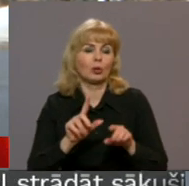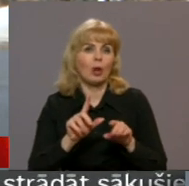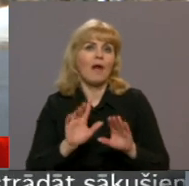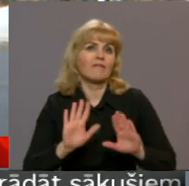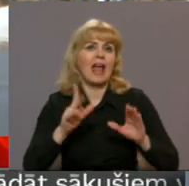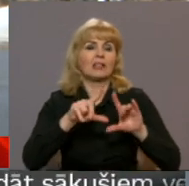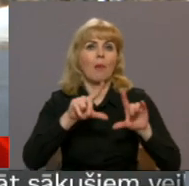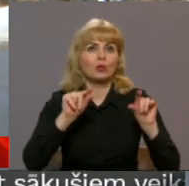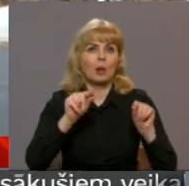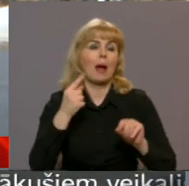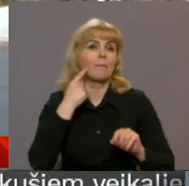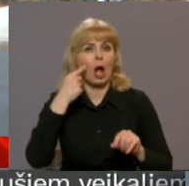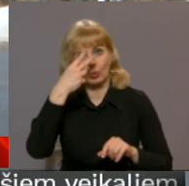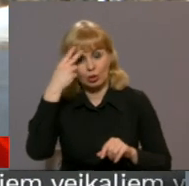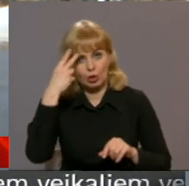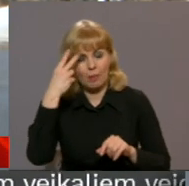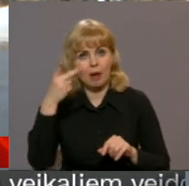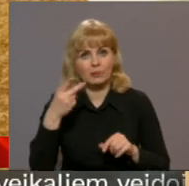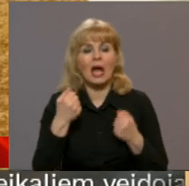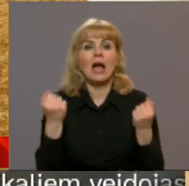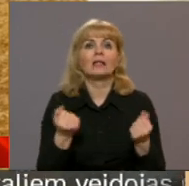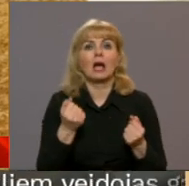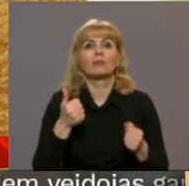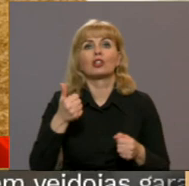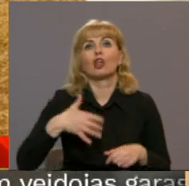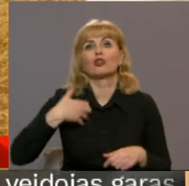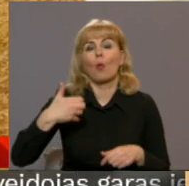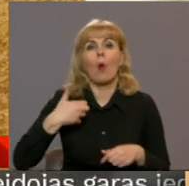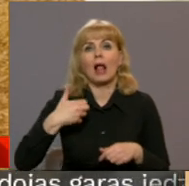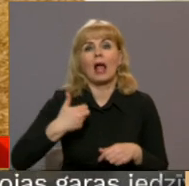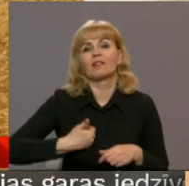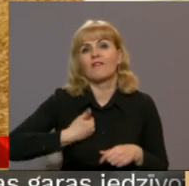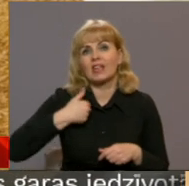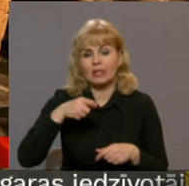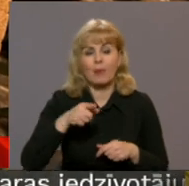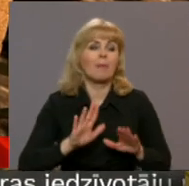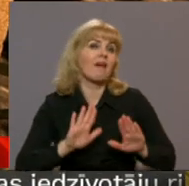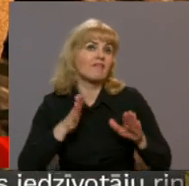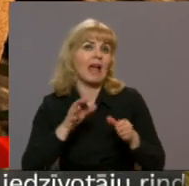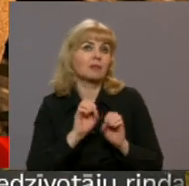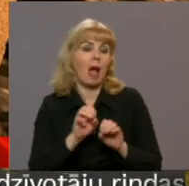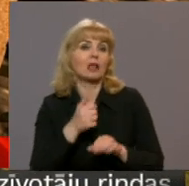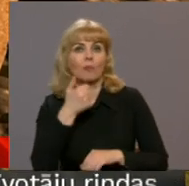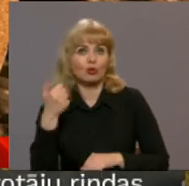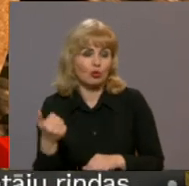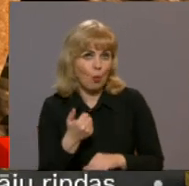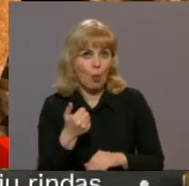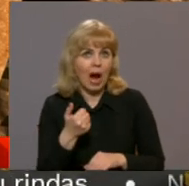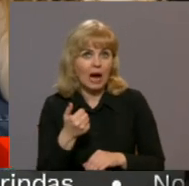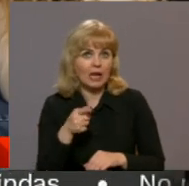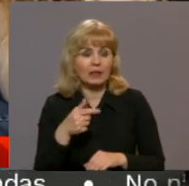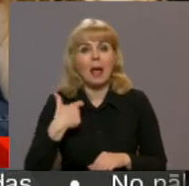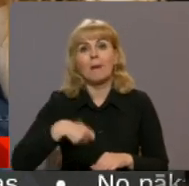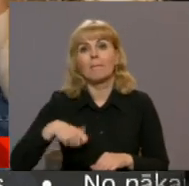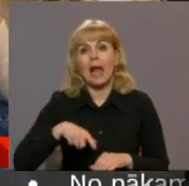gadā Madonas valsts ģimnāzijā darbojas 6 skolēnu mācību uzņēmumi un viens no tādiem veiksmes stāstiem šogad ir Regrain.